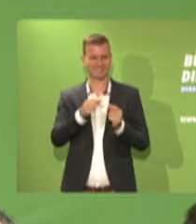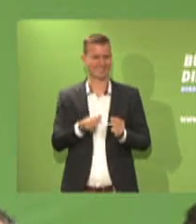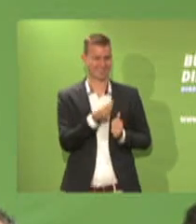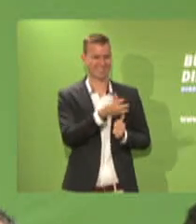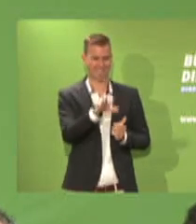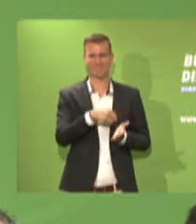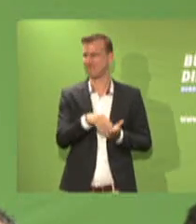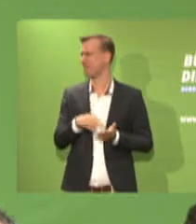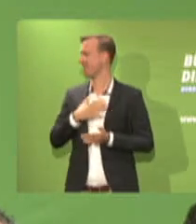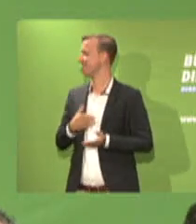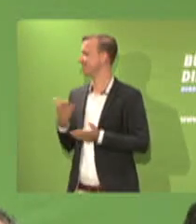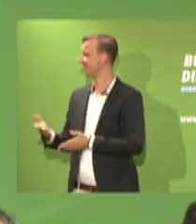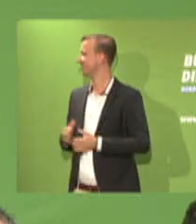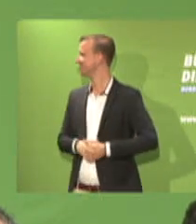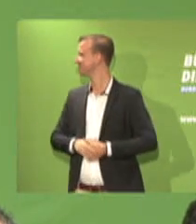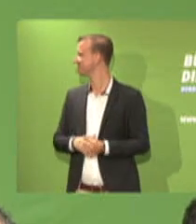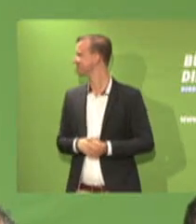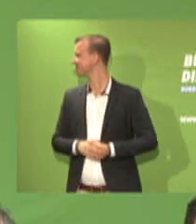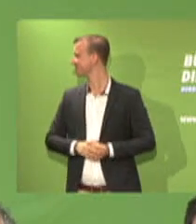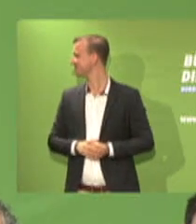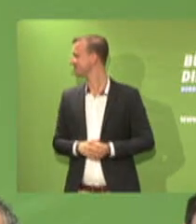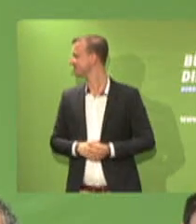nehmen. Bitte schön.